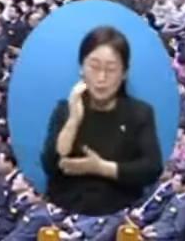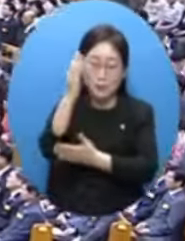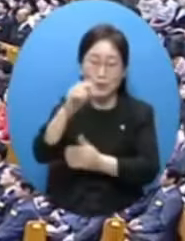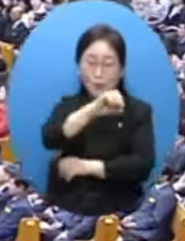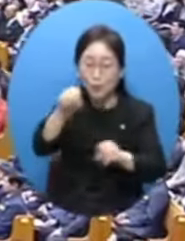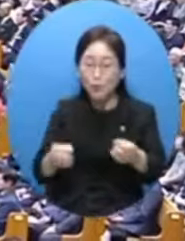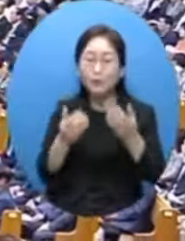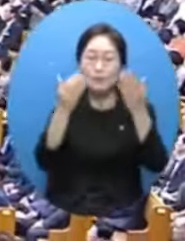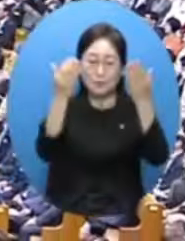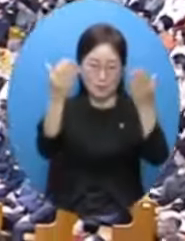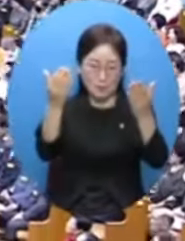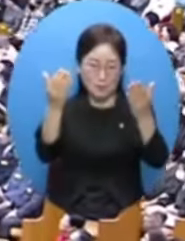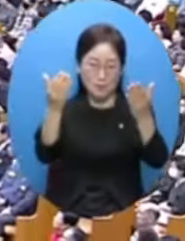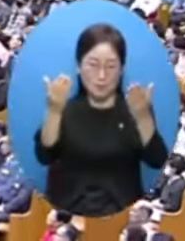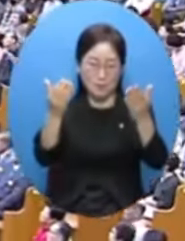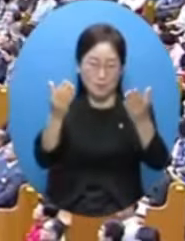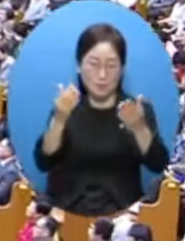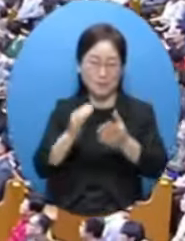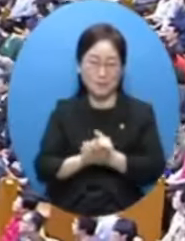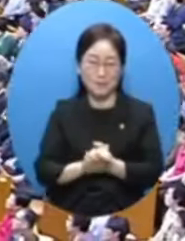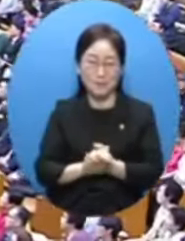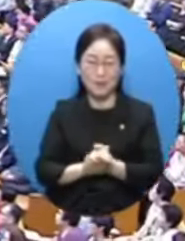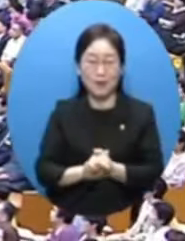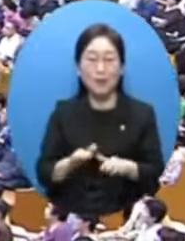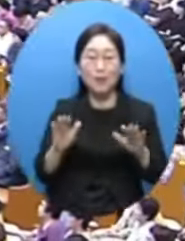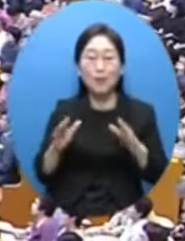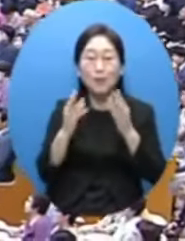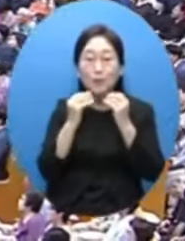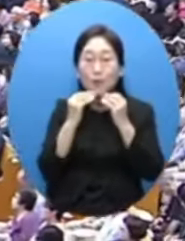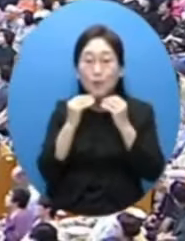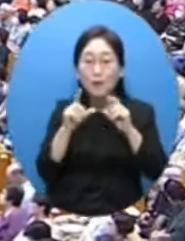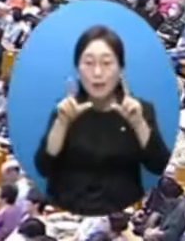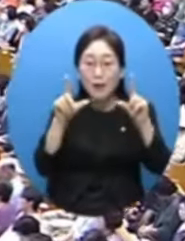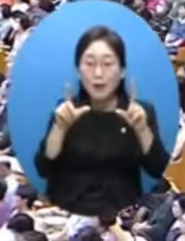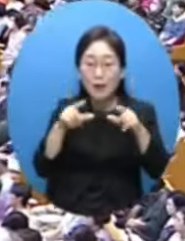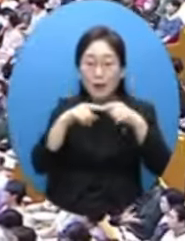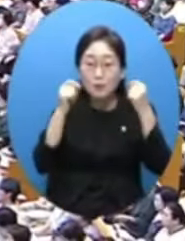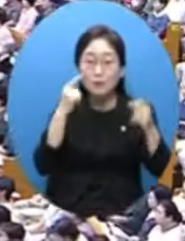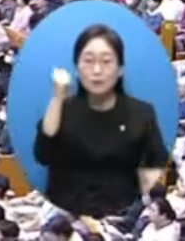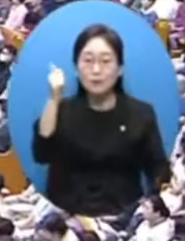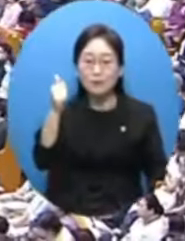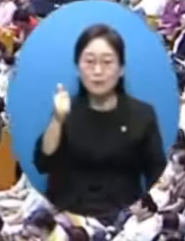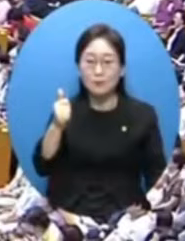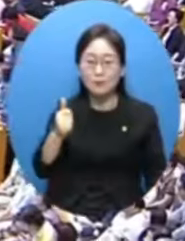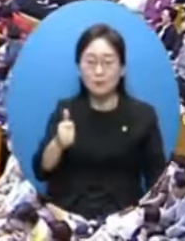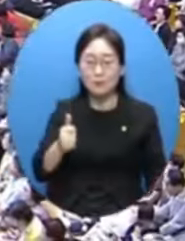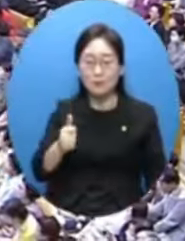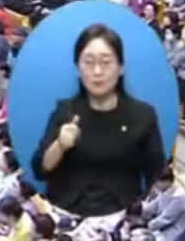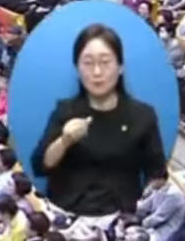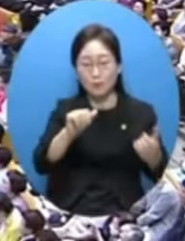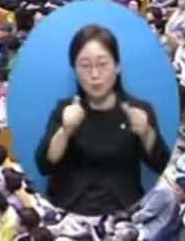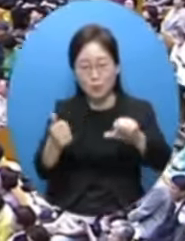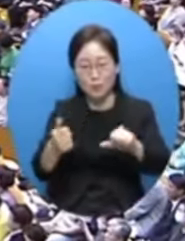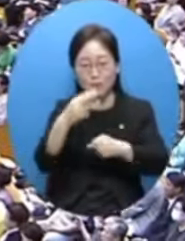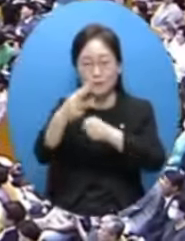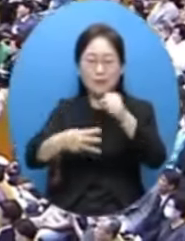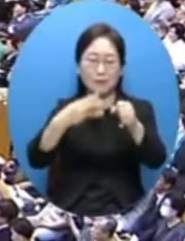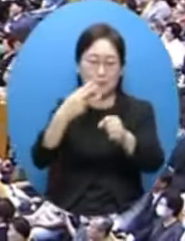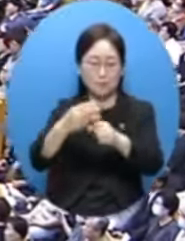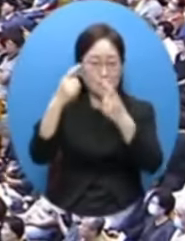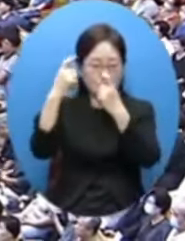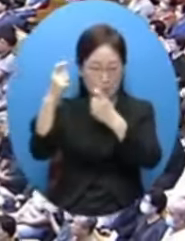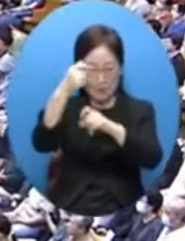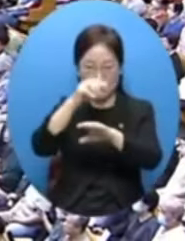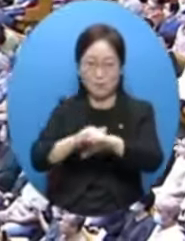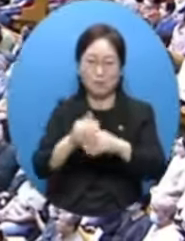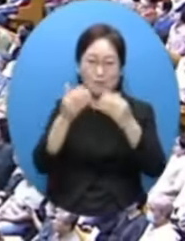돌리게 될 것입니다. 이번 토요일 날 우리 조용 목사님 3주기 예배를 드리는데 우리가 청원감으로